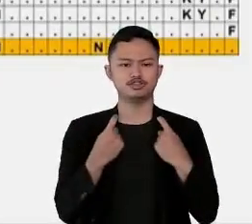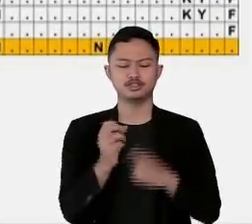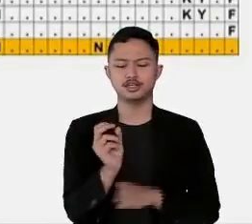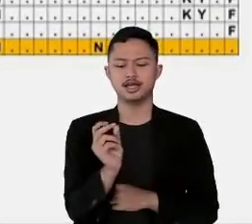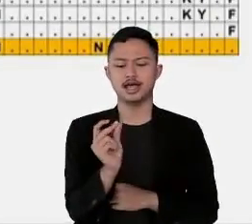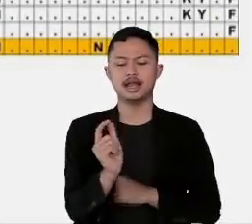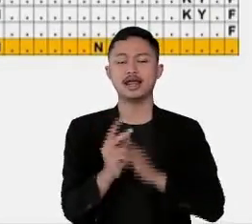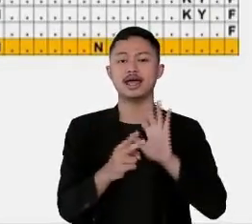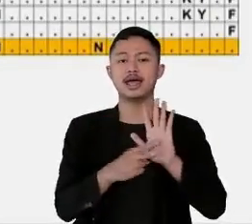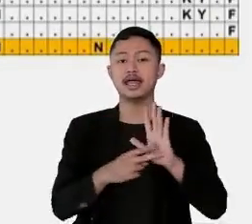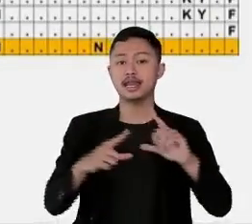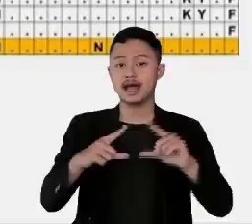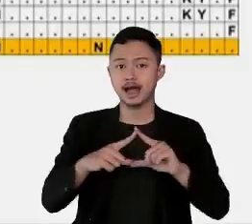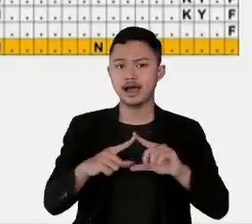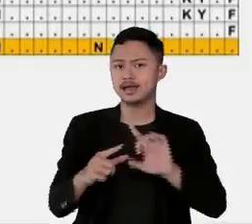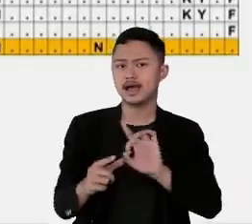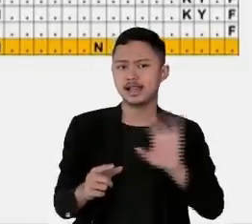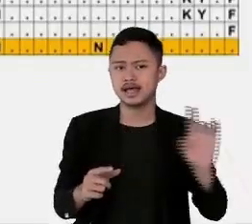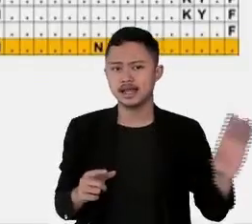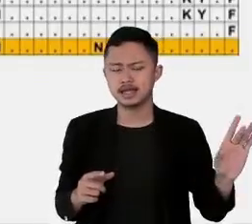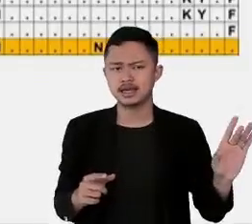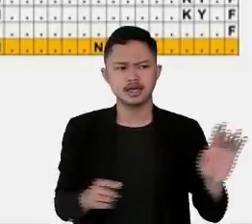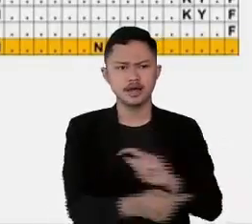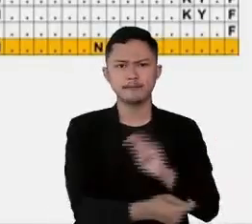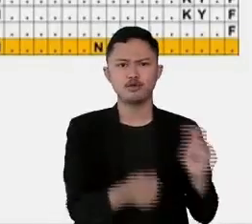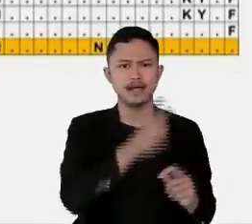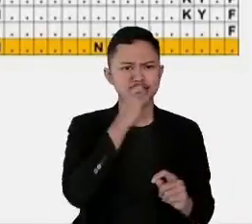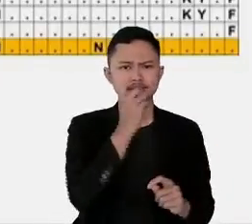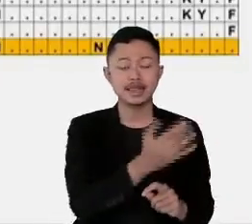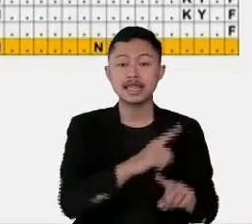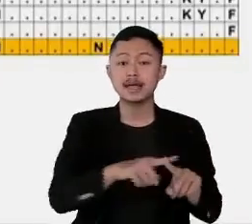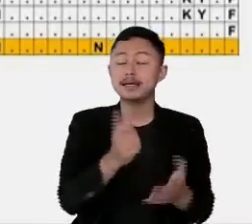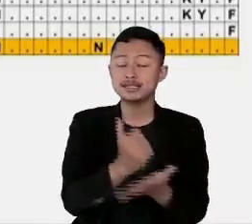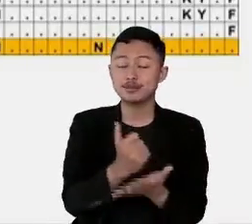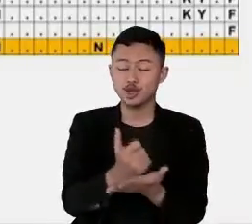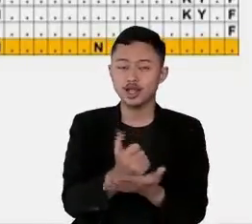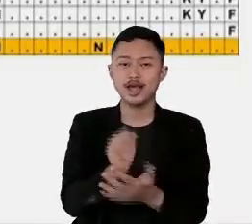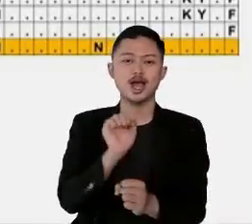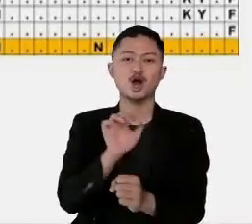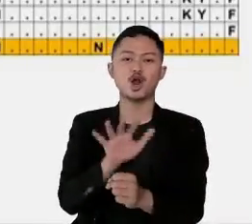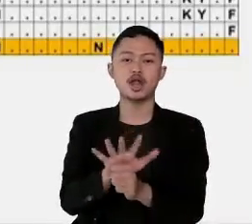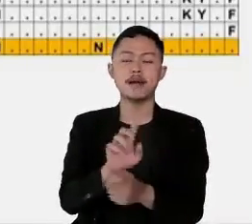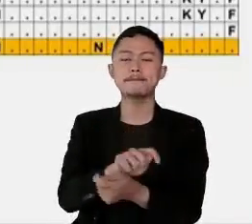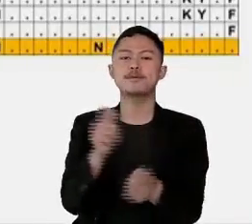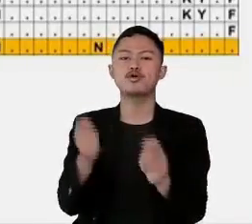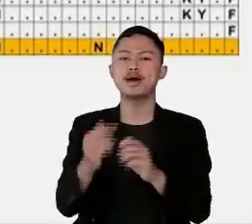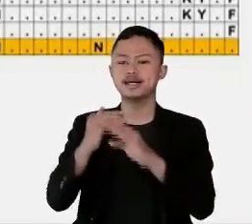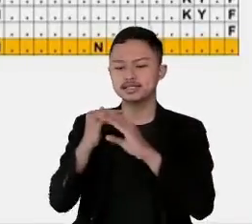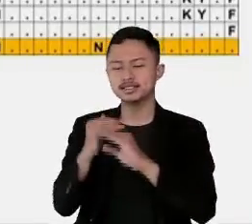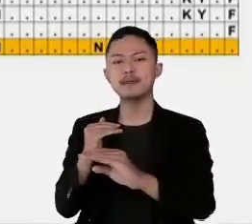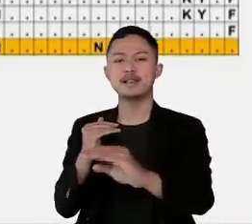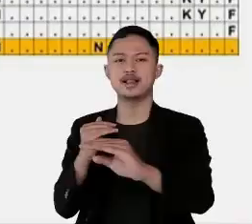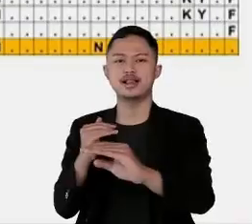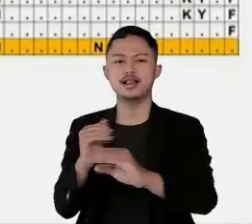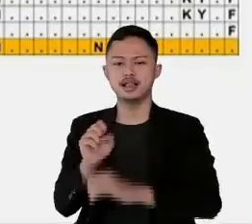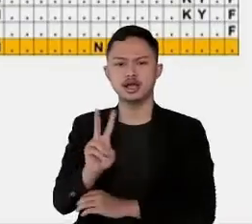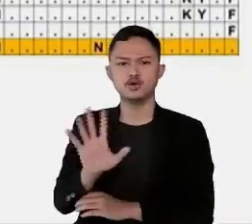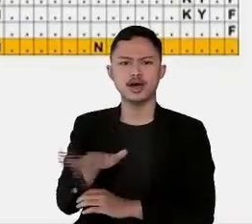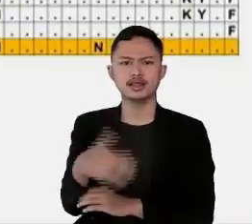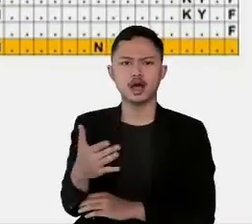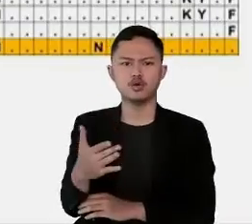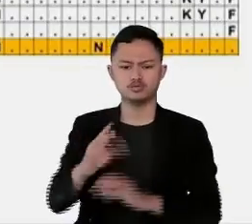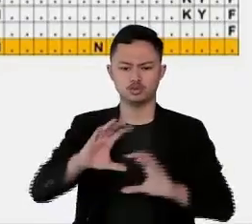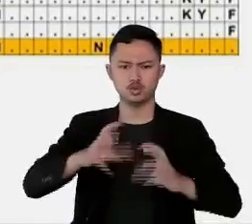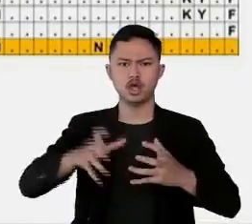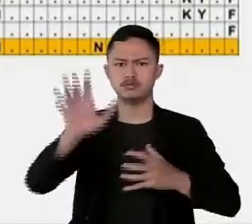Perkembangan dari 2 tahun 2 tahun dia sudah mengalami apa namanya sudah dikenal di